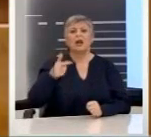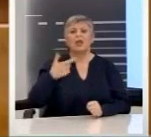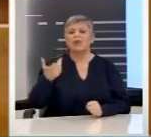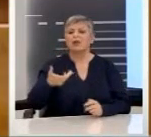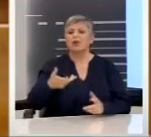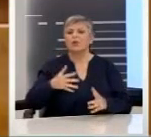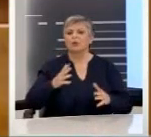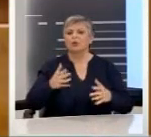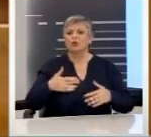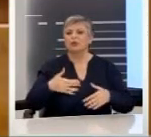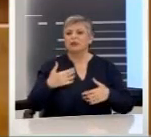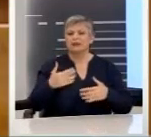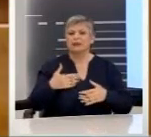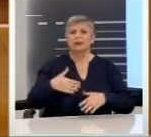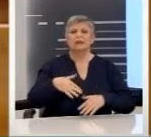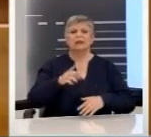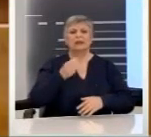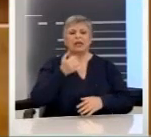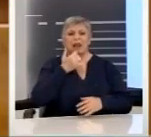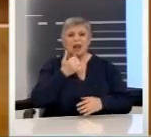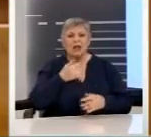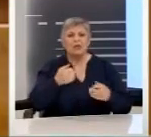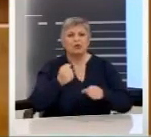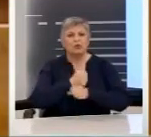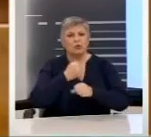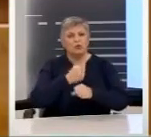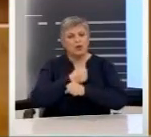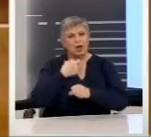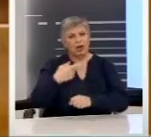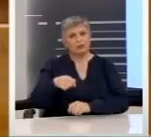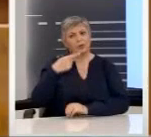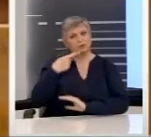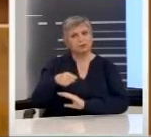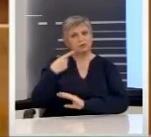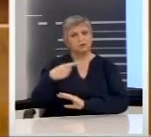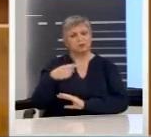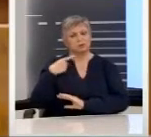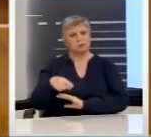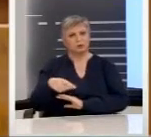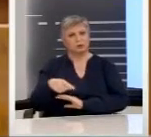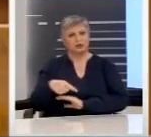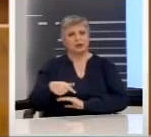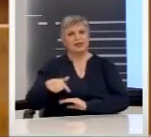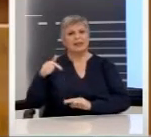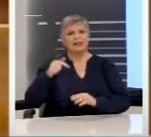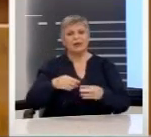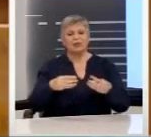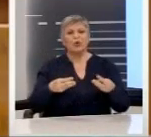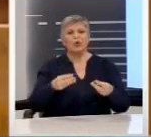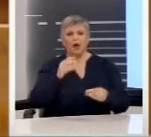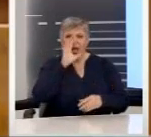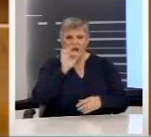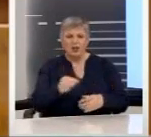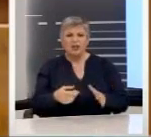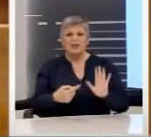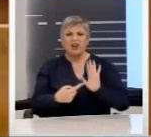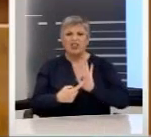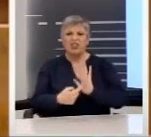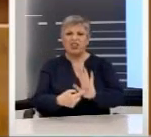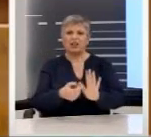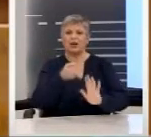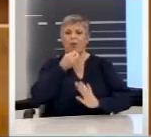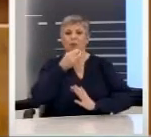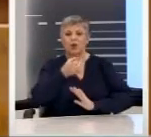σωστό, υβρίζοντας συστηματικά. Και ξέρω ότι αυτό το ύφος, που υποκρύπτει και ένα πολιτικό ήθος κατά το ύφος, αυτή η φρασιολογία,